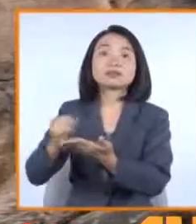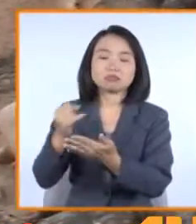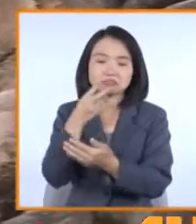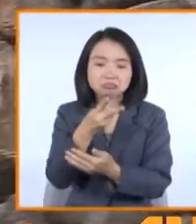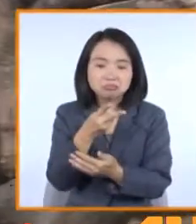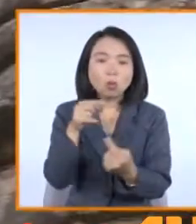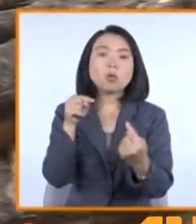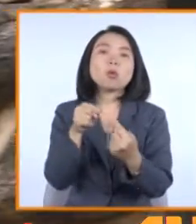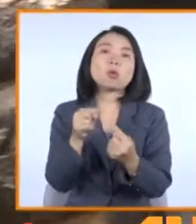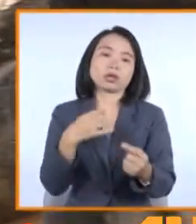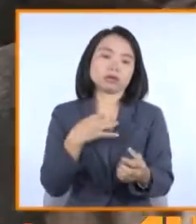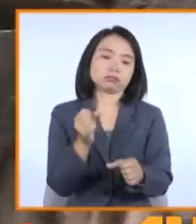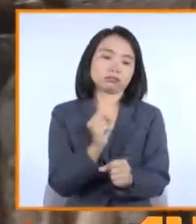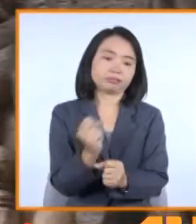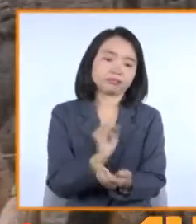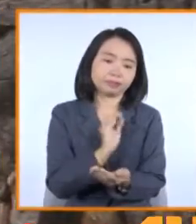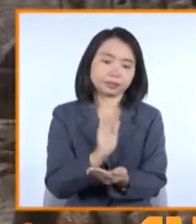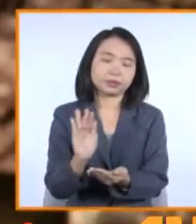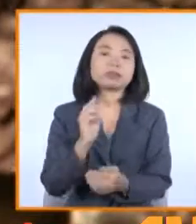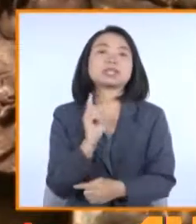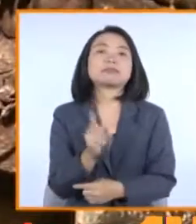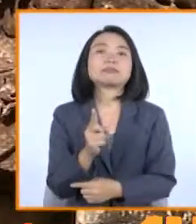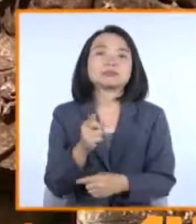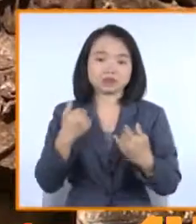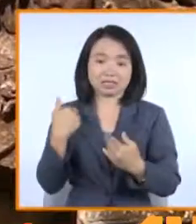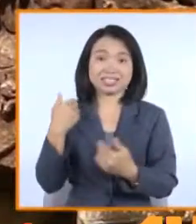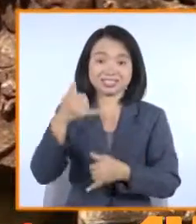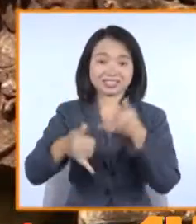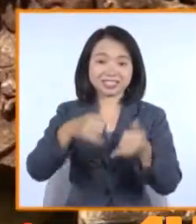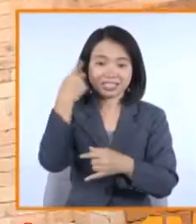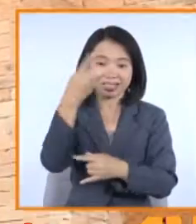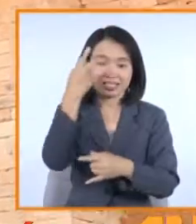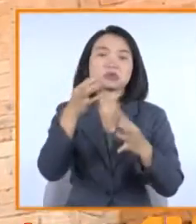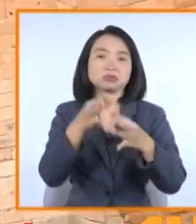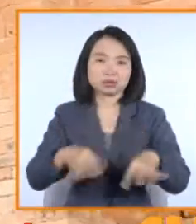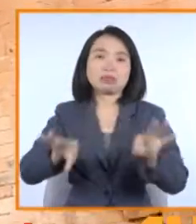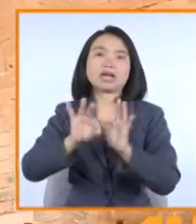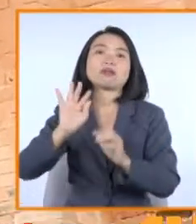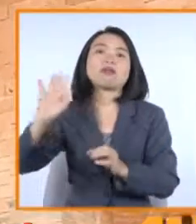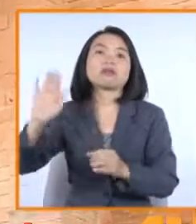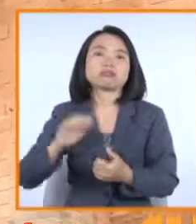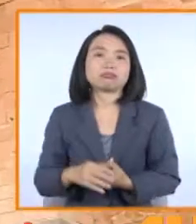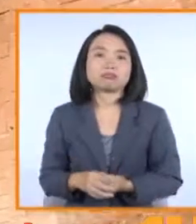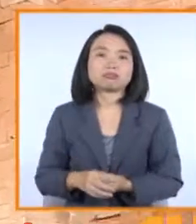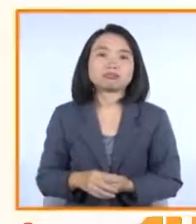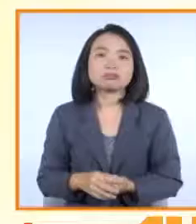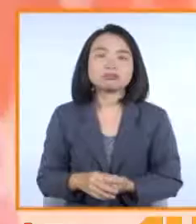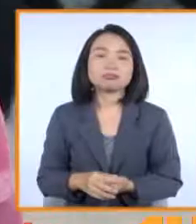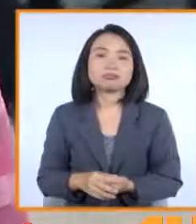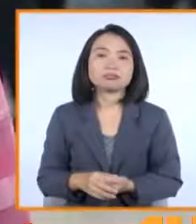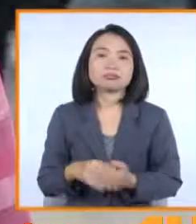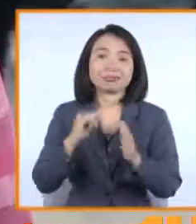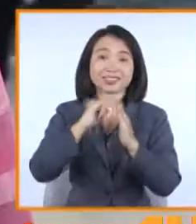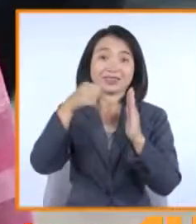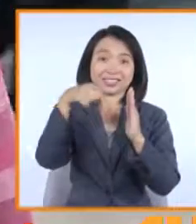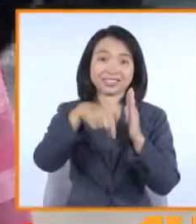มทำให้ปราสาทแห่งนี้เป็นสถานที่ท่องเที่ยวสำคัญของจังหวัดศรีสะเกษ จังหวัดศรีสะเกษของเราเนี่ยก็เป็นจังหวัด